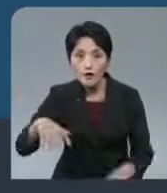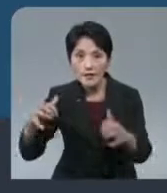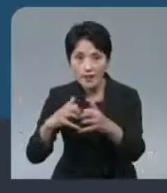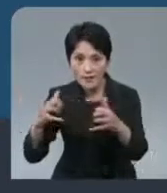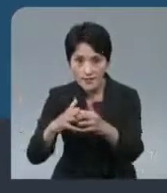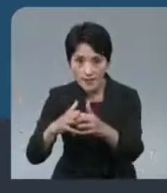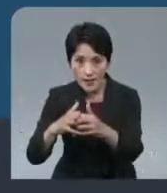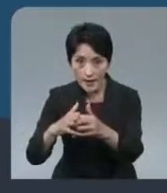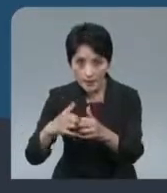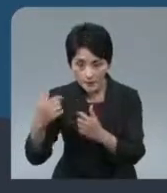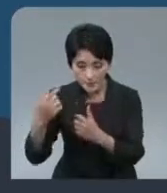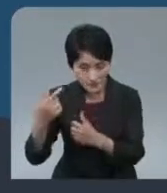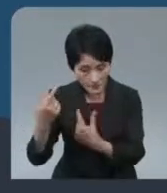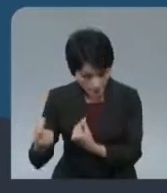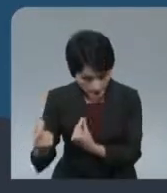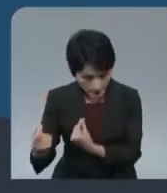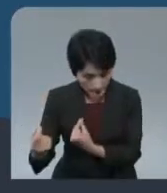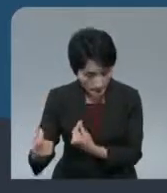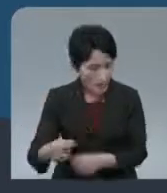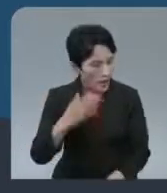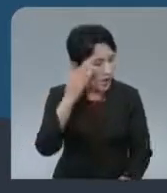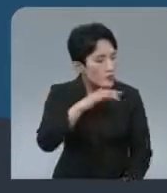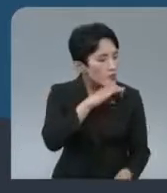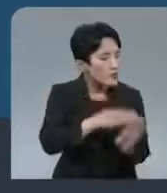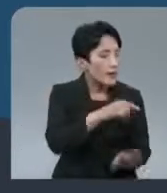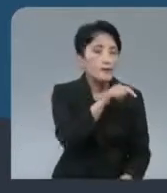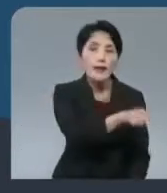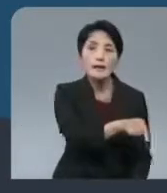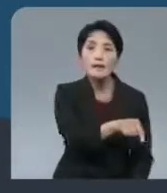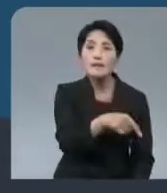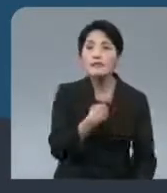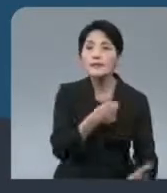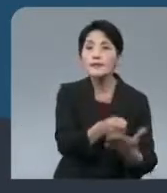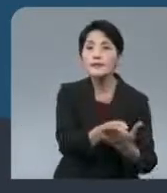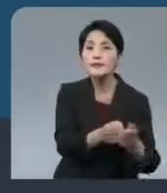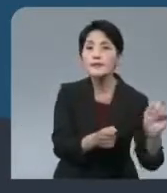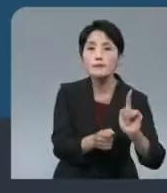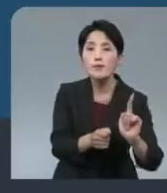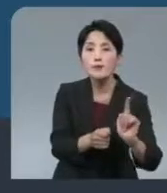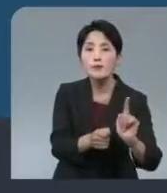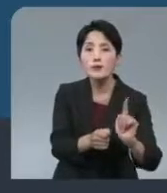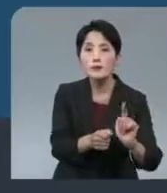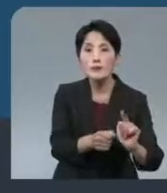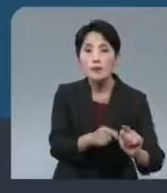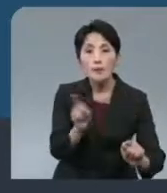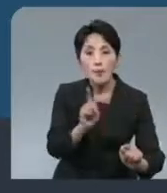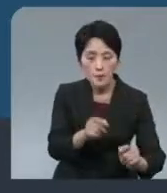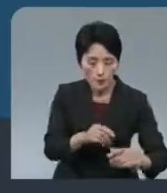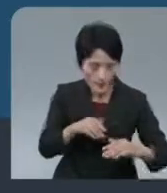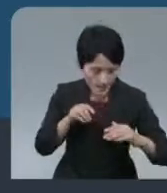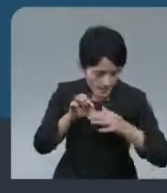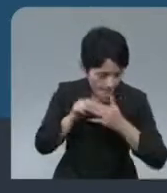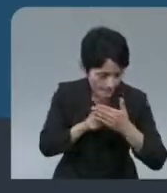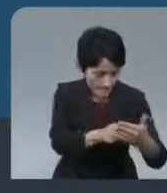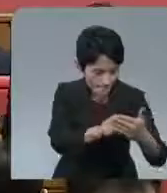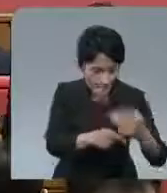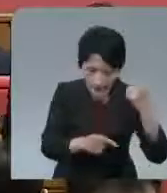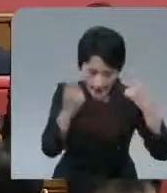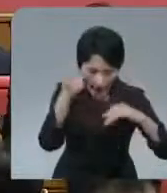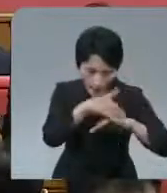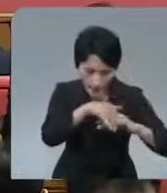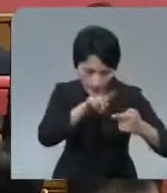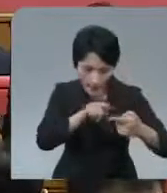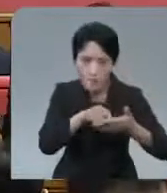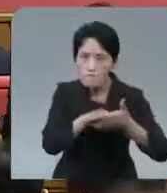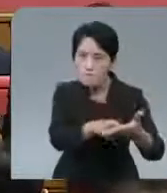行う狂気を振るい始めたと批判した上で誤った選択によって如何に凄まじい安保危機に向かっ